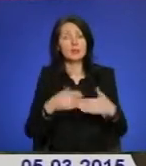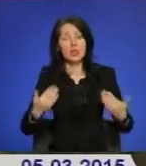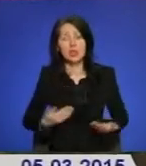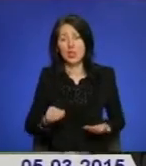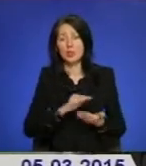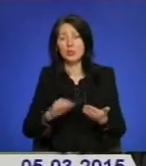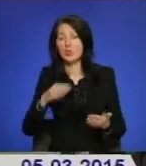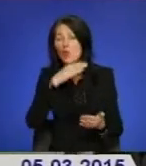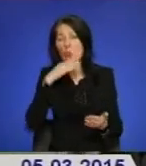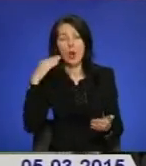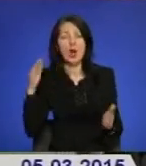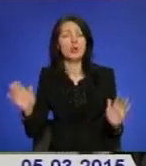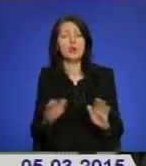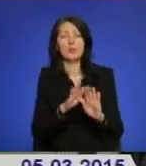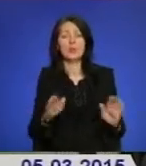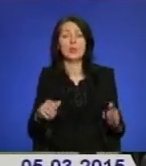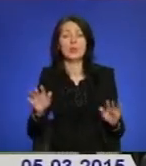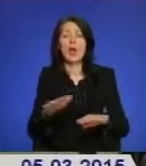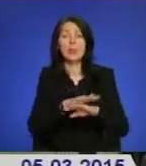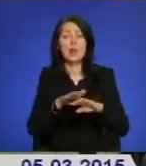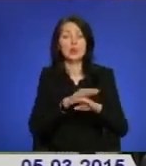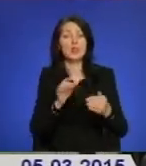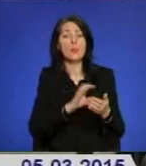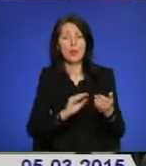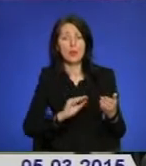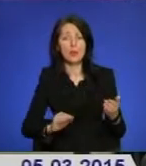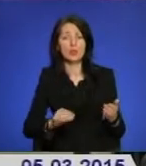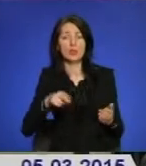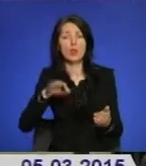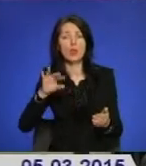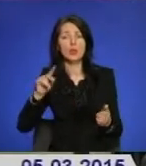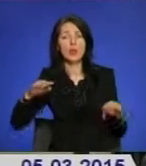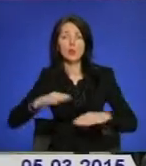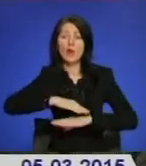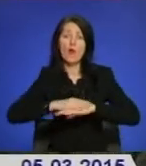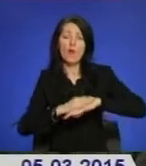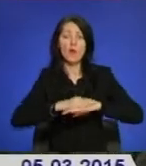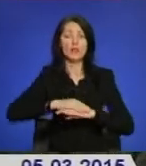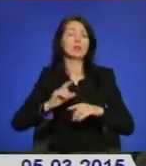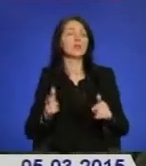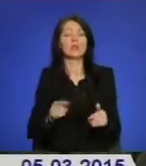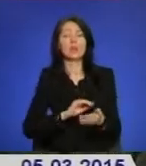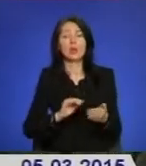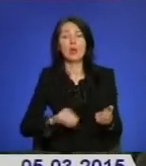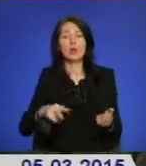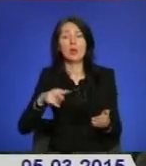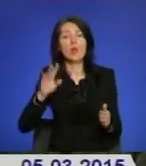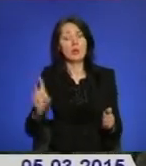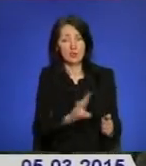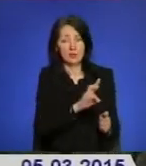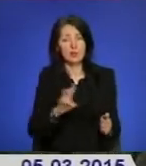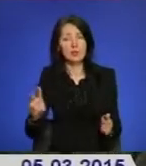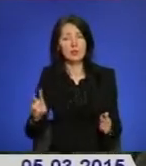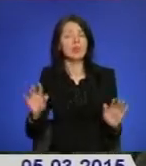народні мелодії полонезів фвальців вступів до вистав писав він і літургійні композиції каже громадська діячка